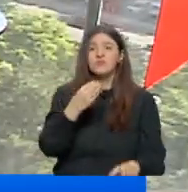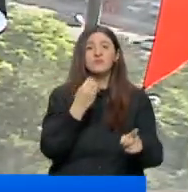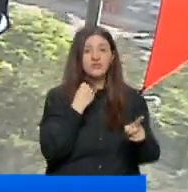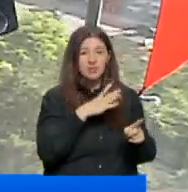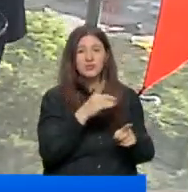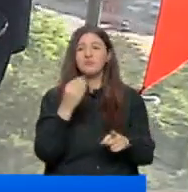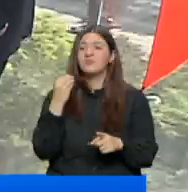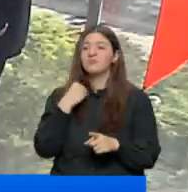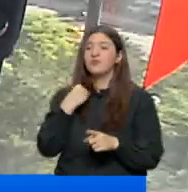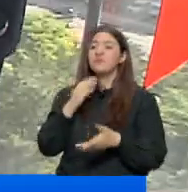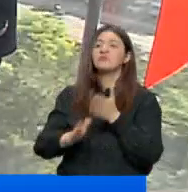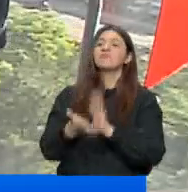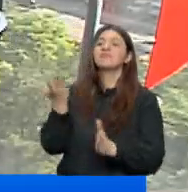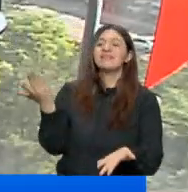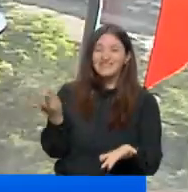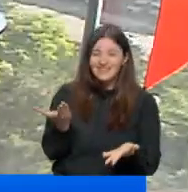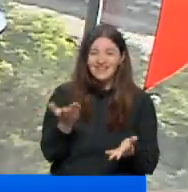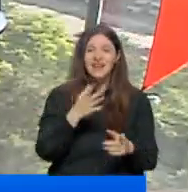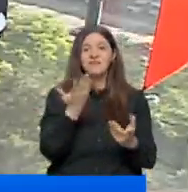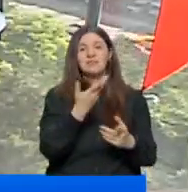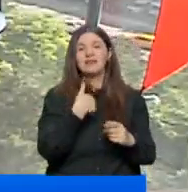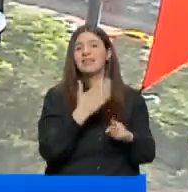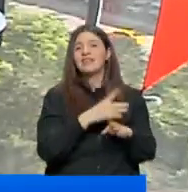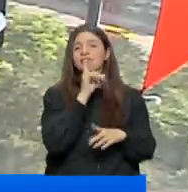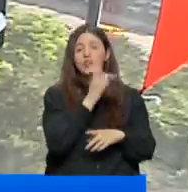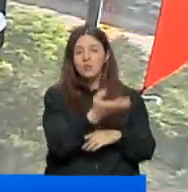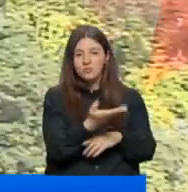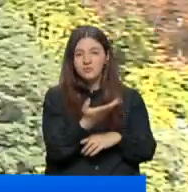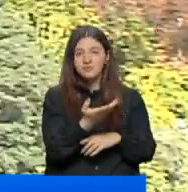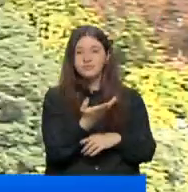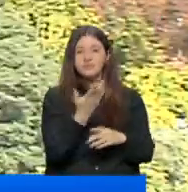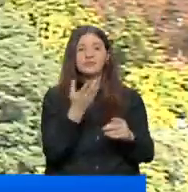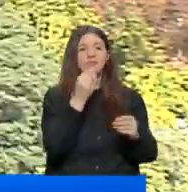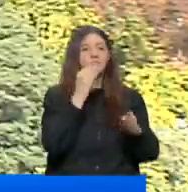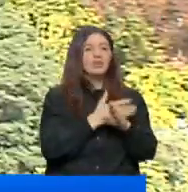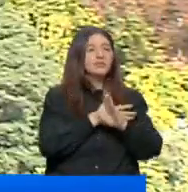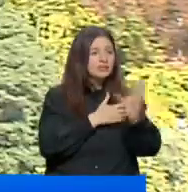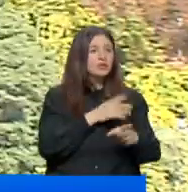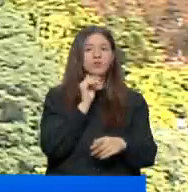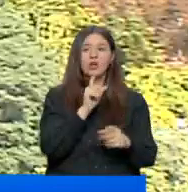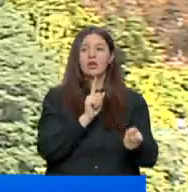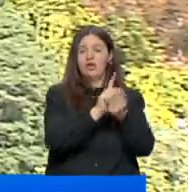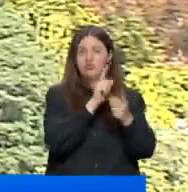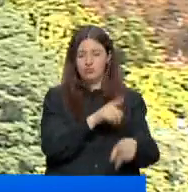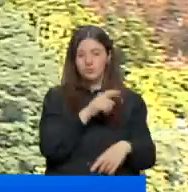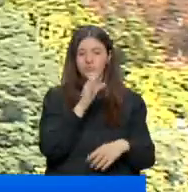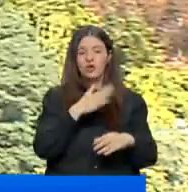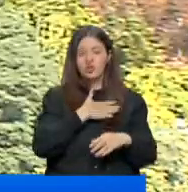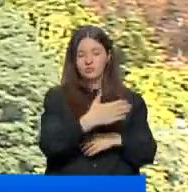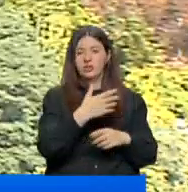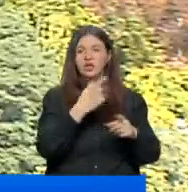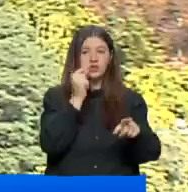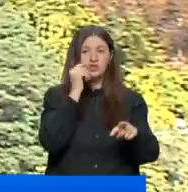yıl bitmedi. Borcu da bitmedi. Evet, şimdi mesela neden sorunum biliyor musunuz? Markete gittiğimizde şununla karşılaşıyoruz. Önümüzdeki